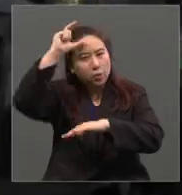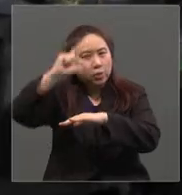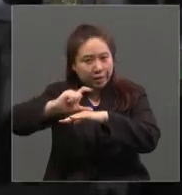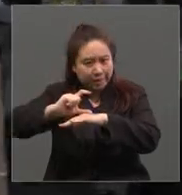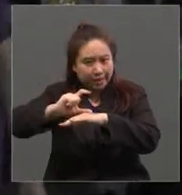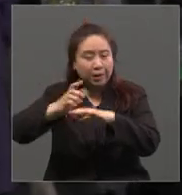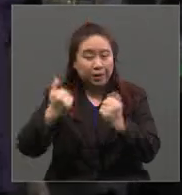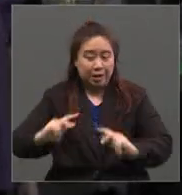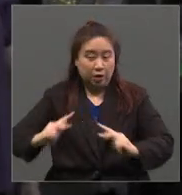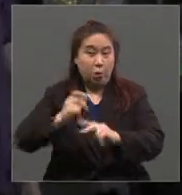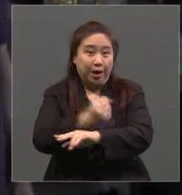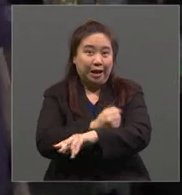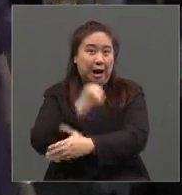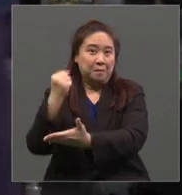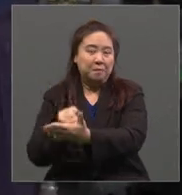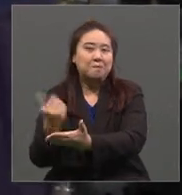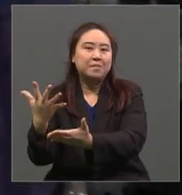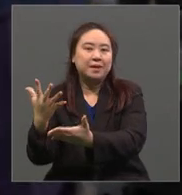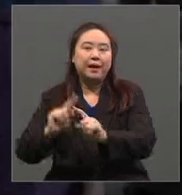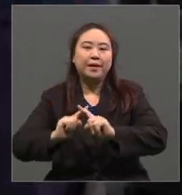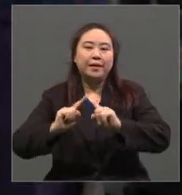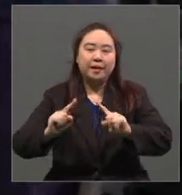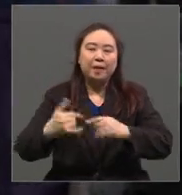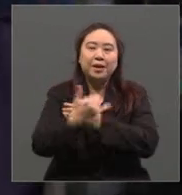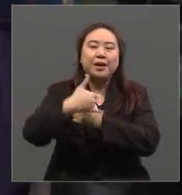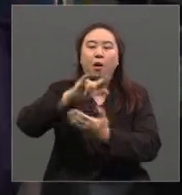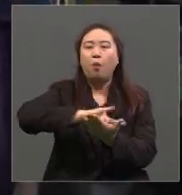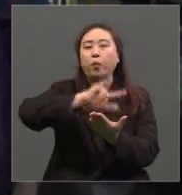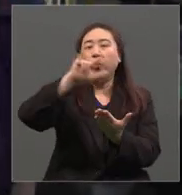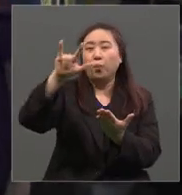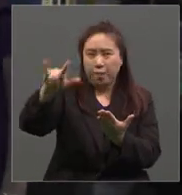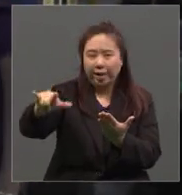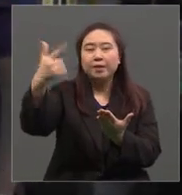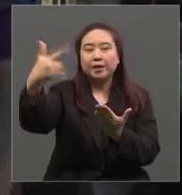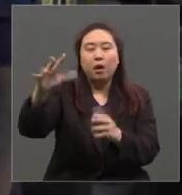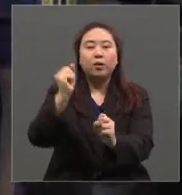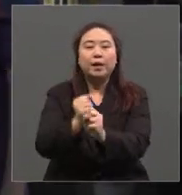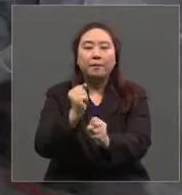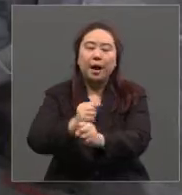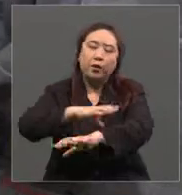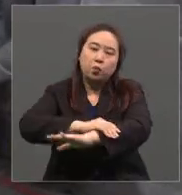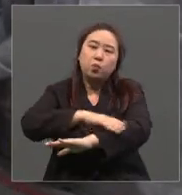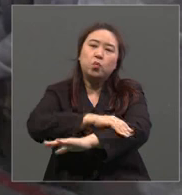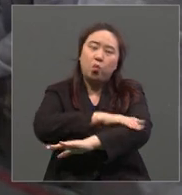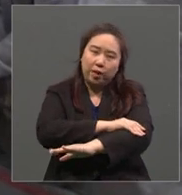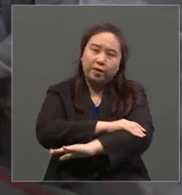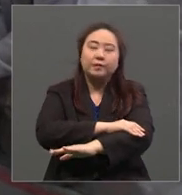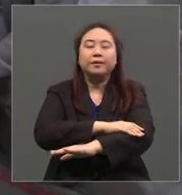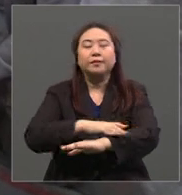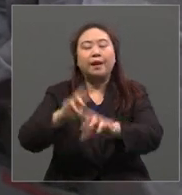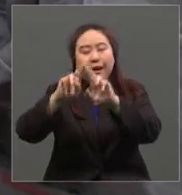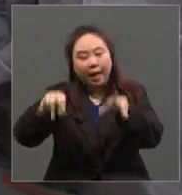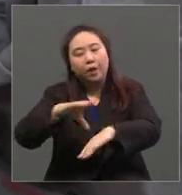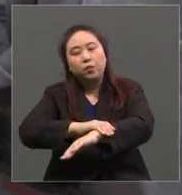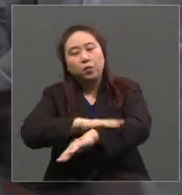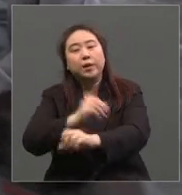ไม่ได้ขึ้นทะเบียนกับทางกระทรวงแรงงานแต่ว่าเดินทางไปต่างประเทศแล้วก็ไปทำงานนวดแผนไทยหรือว่าไปทำงานในสปาเนี่